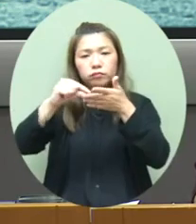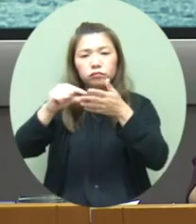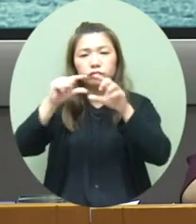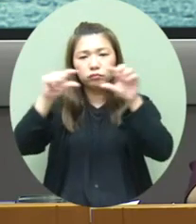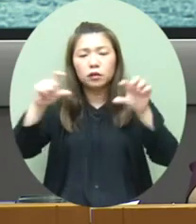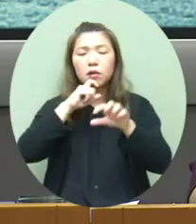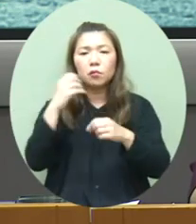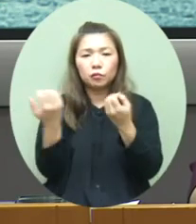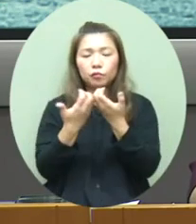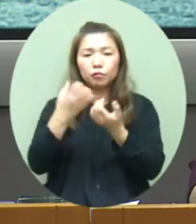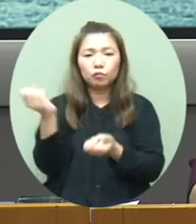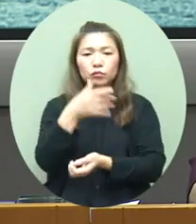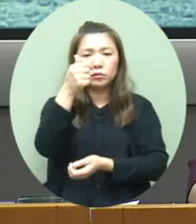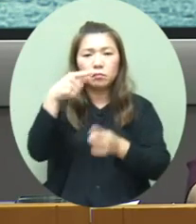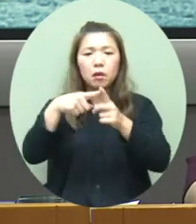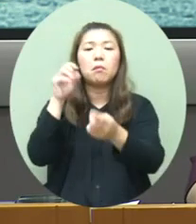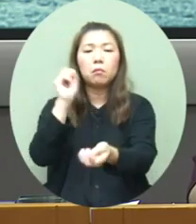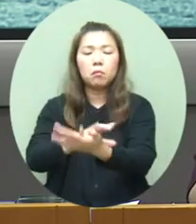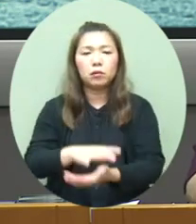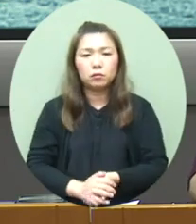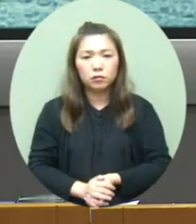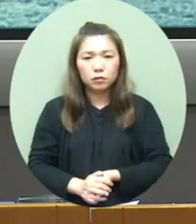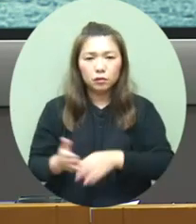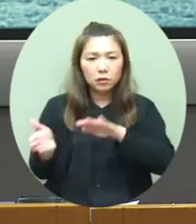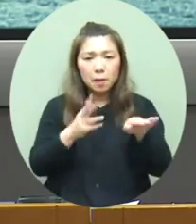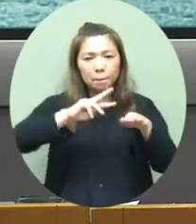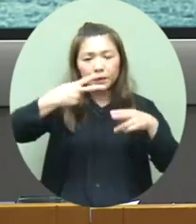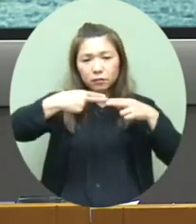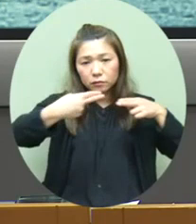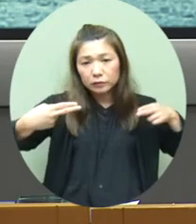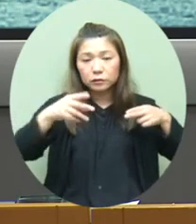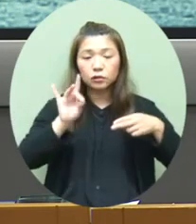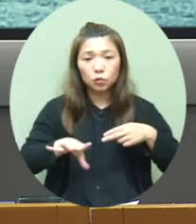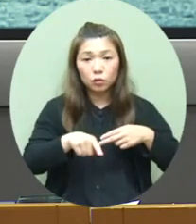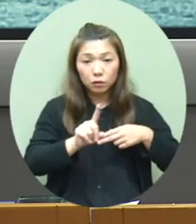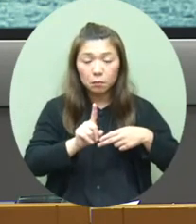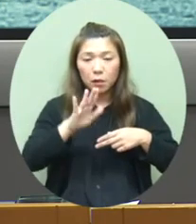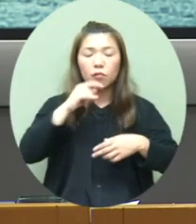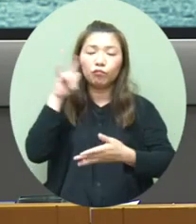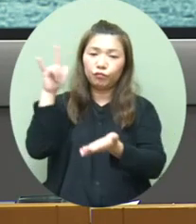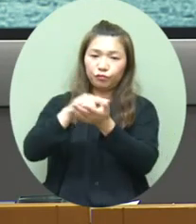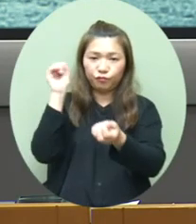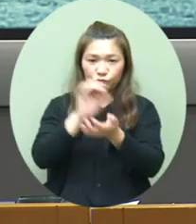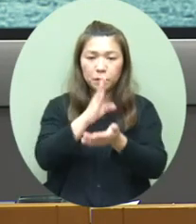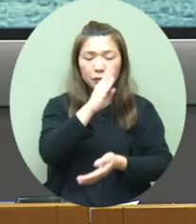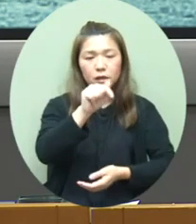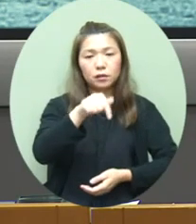有10個個案咯。喺變異病毒株嚟講咧，就係、是、輸入性個案